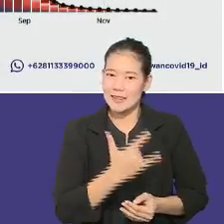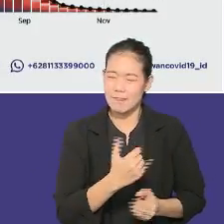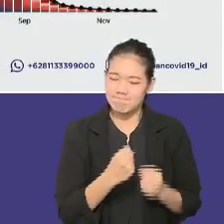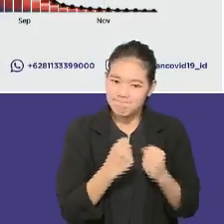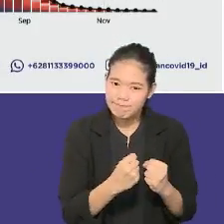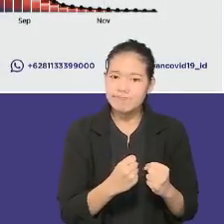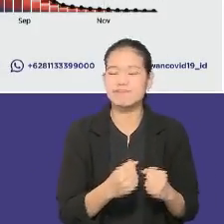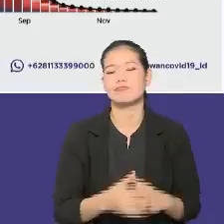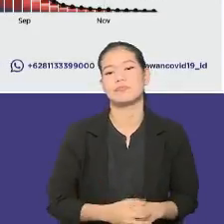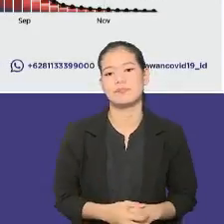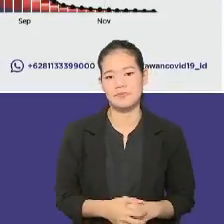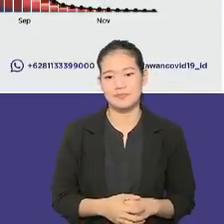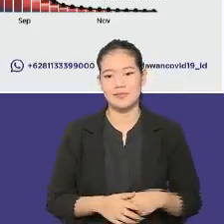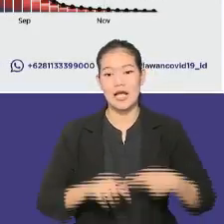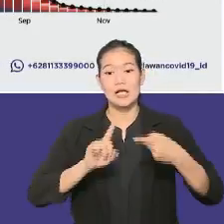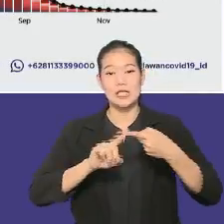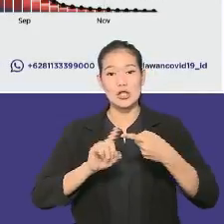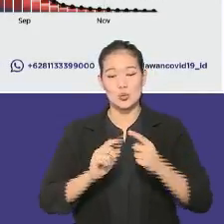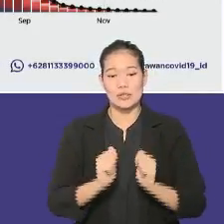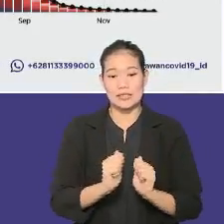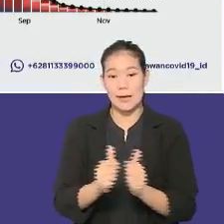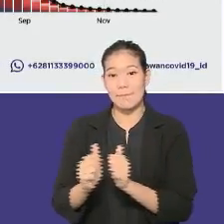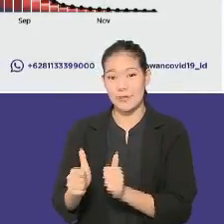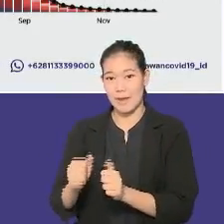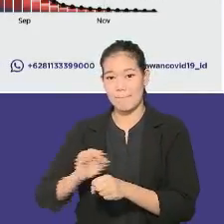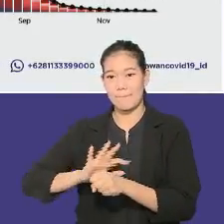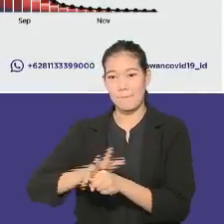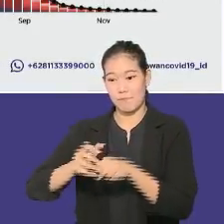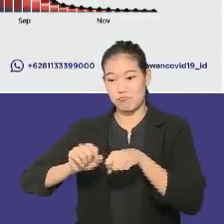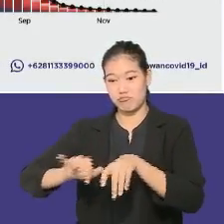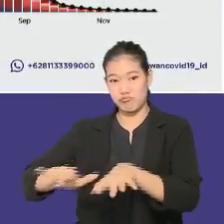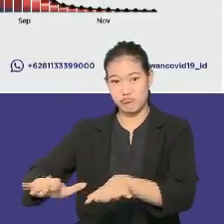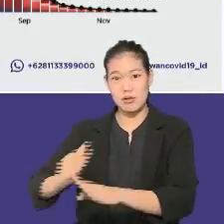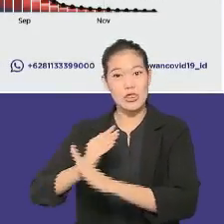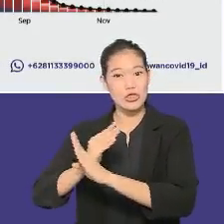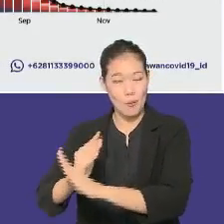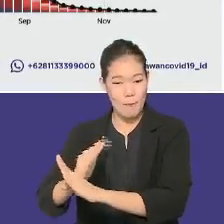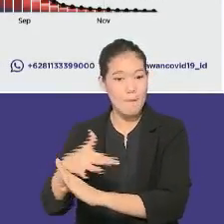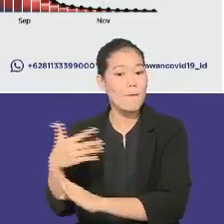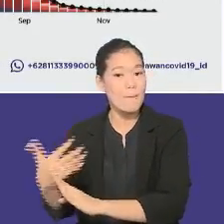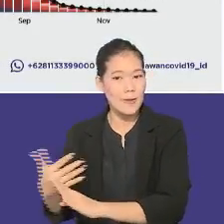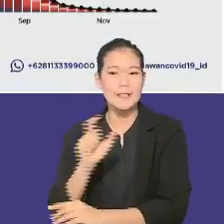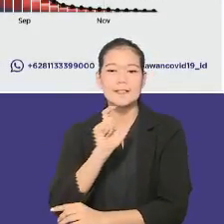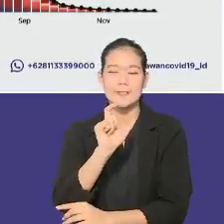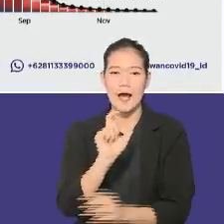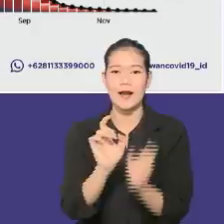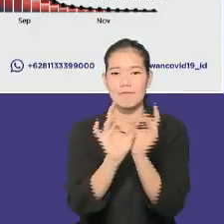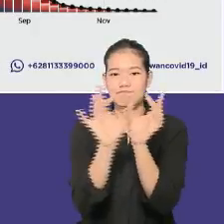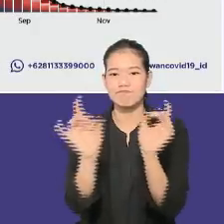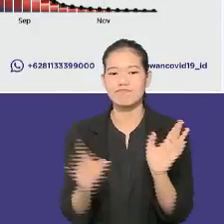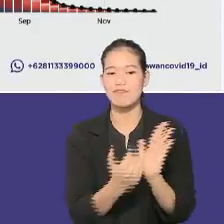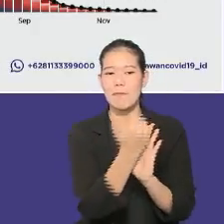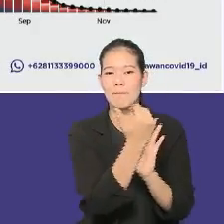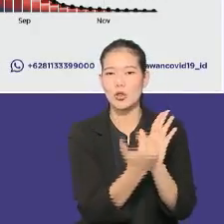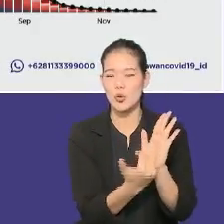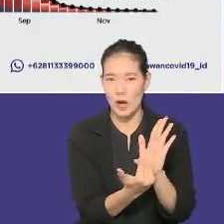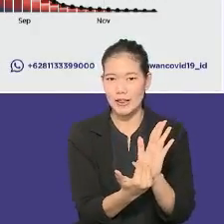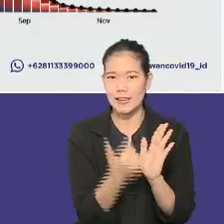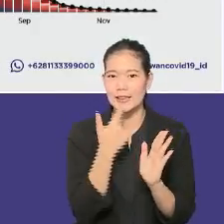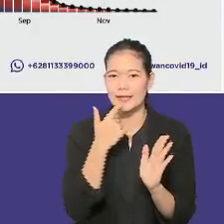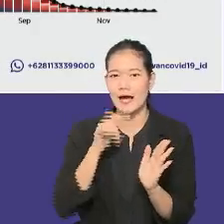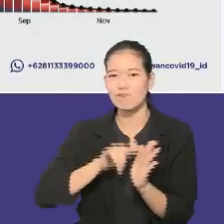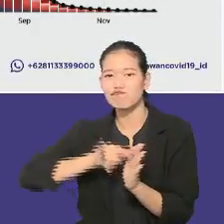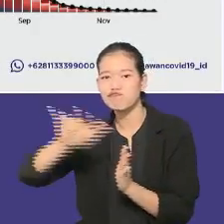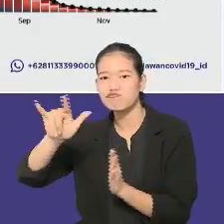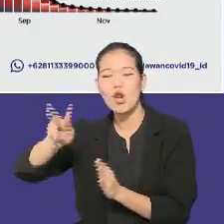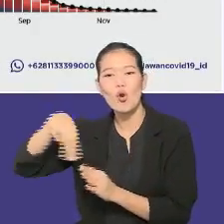kasus. Upaya mengantisipasi meluasnya varian baru dilakukan melalui berbagai kebijakan perjalanan